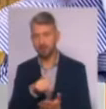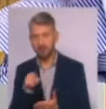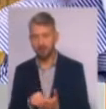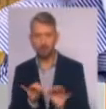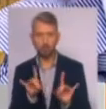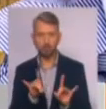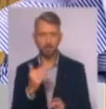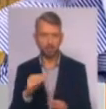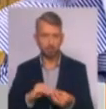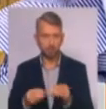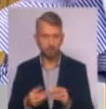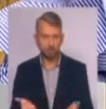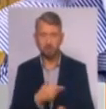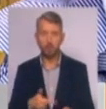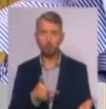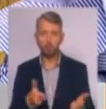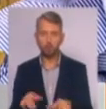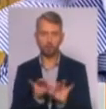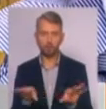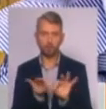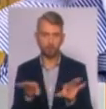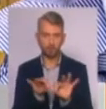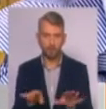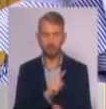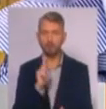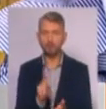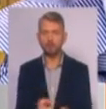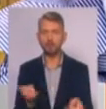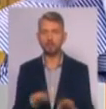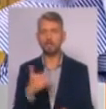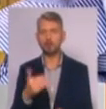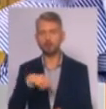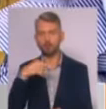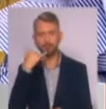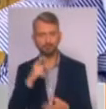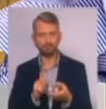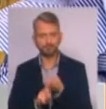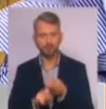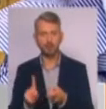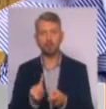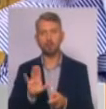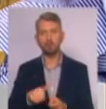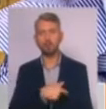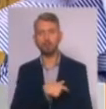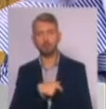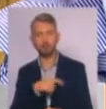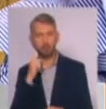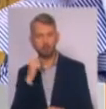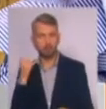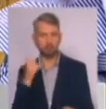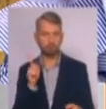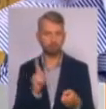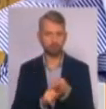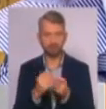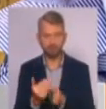розповідайте про ваші проблеми. Ми готові їх прокоментувати. Обов'язково залишайте ваші контакти, щоб депутат потім міг з вами скоординуватися. І також